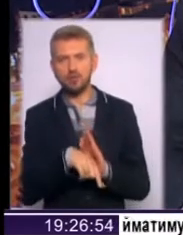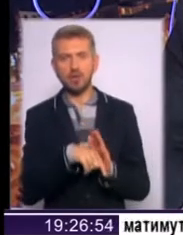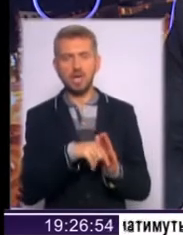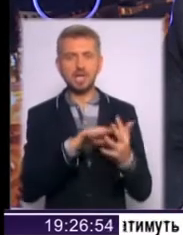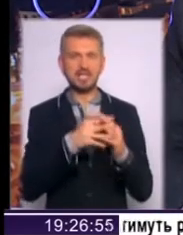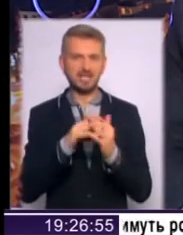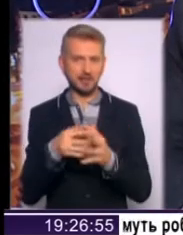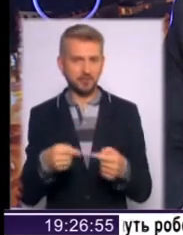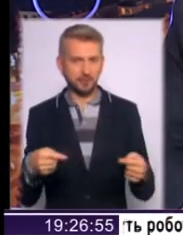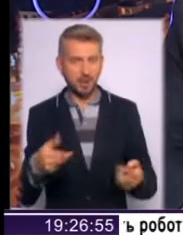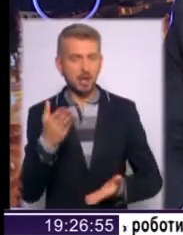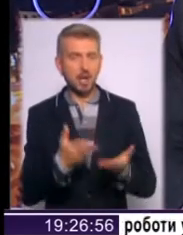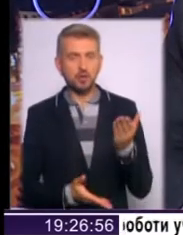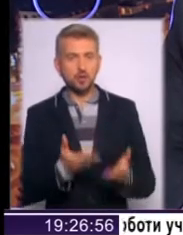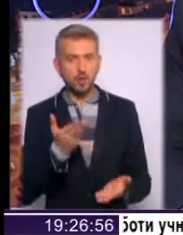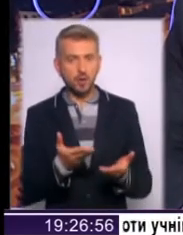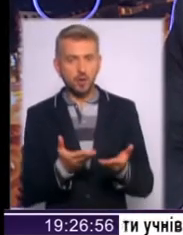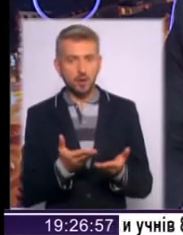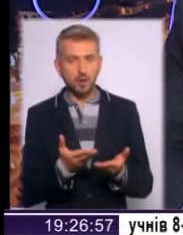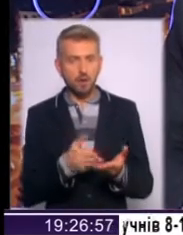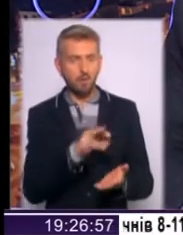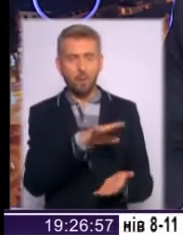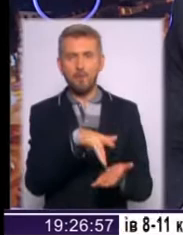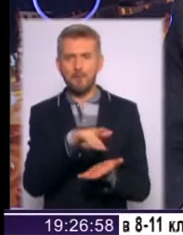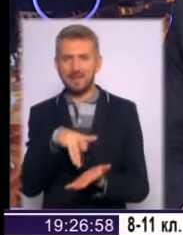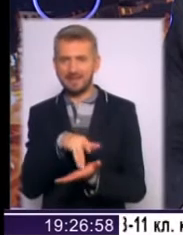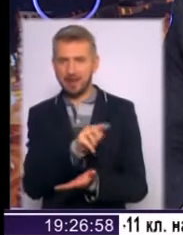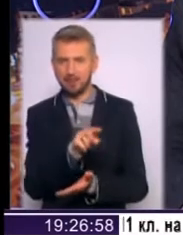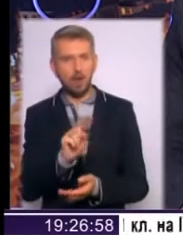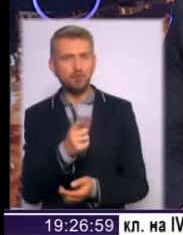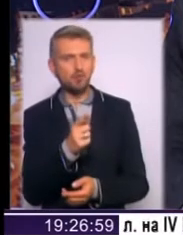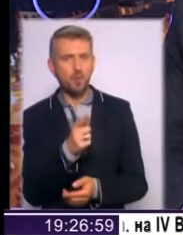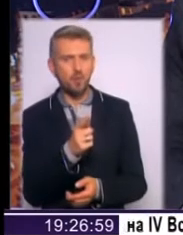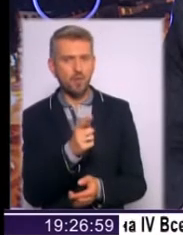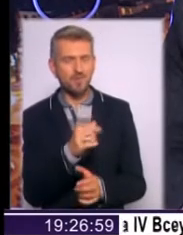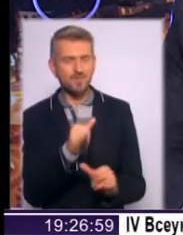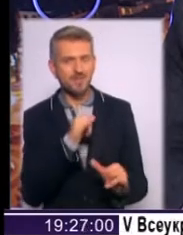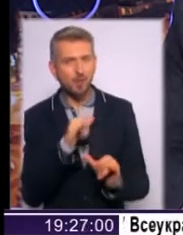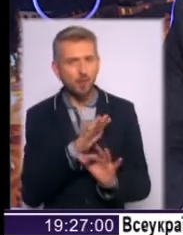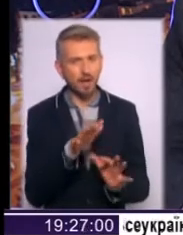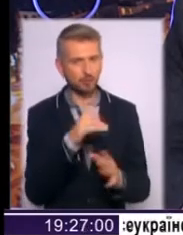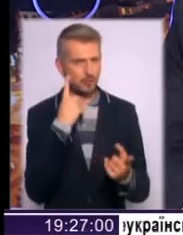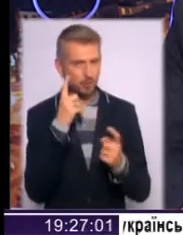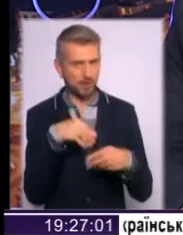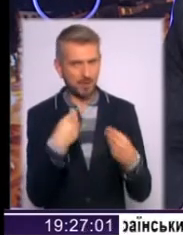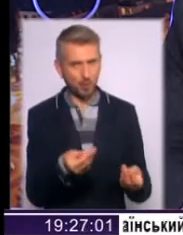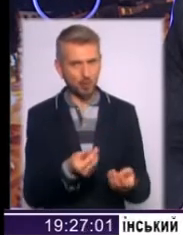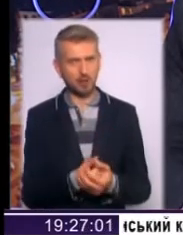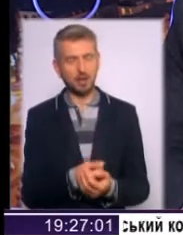і сіл. Якщо взяти саме по містам, чому трошки некоректно подана інформація, то